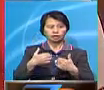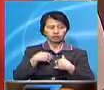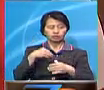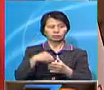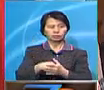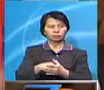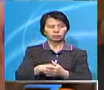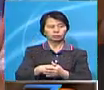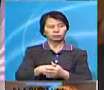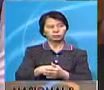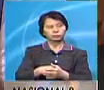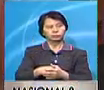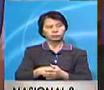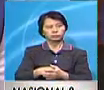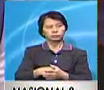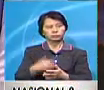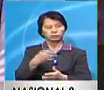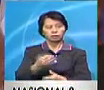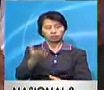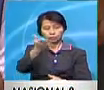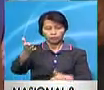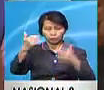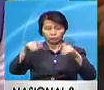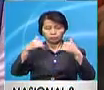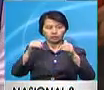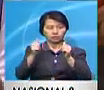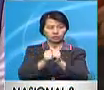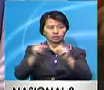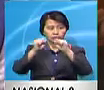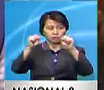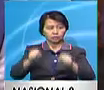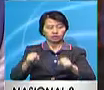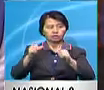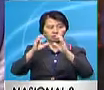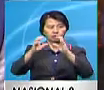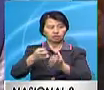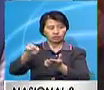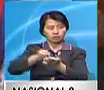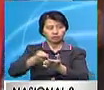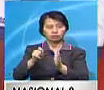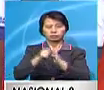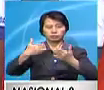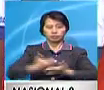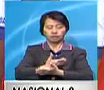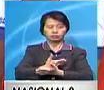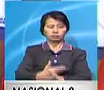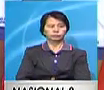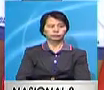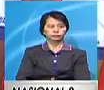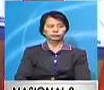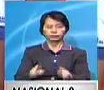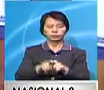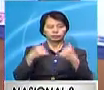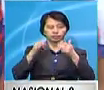pasukan kebangsaan sekarang. Dan mereka bermain dengan sistem dan cara permainan hoki yang terkini. Begitu juga